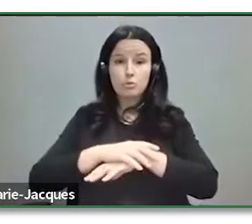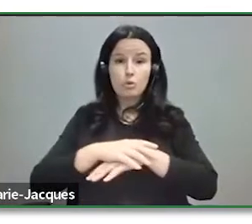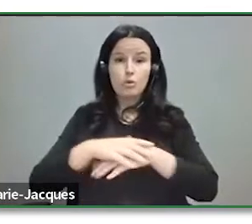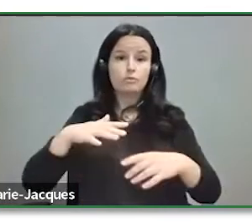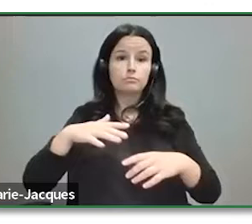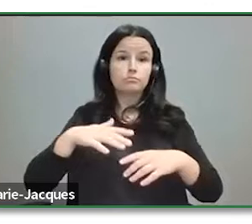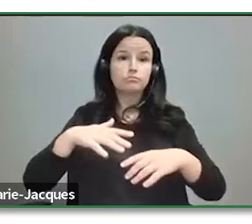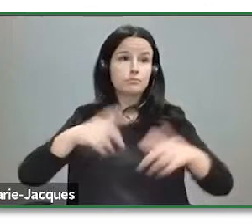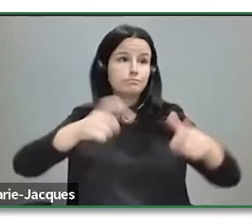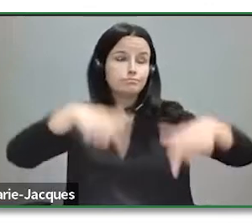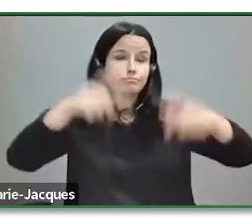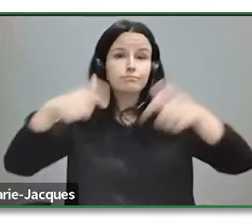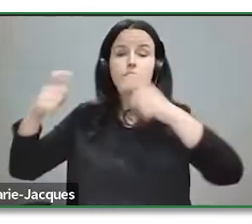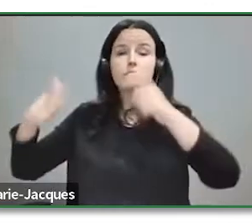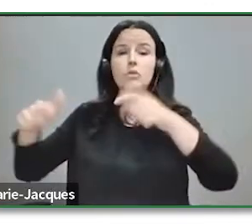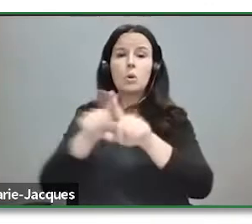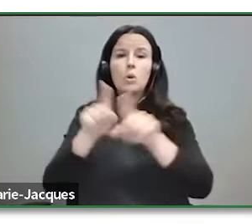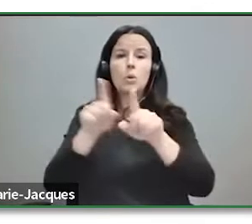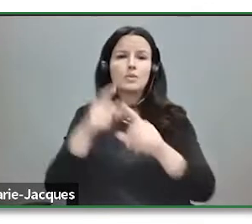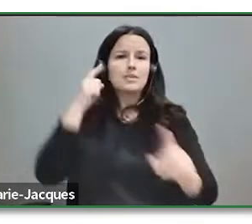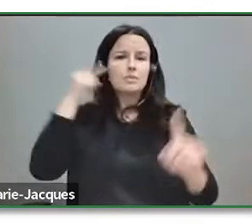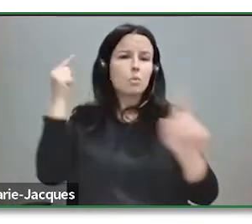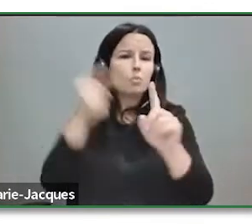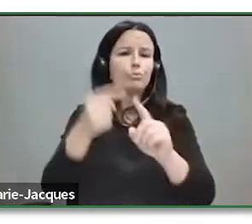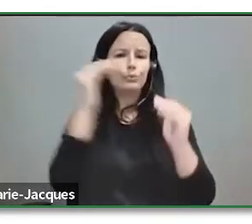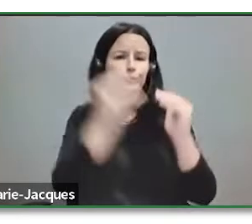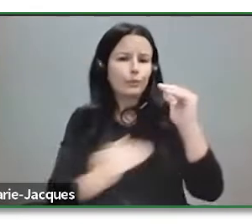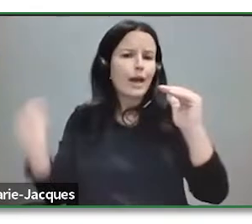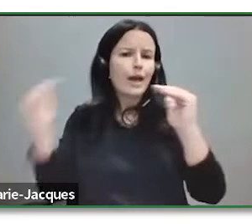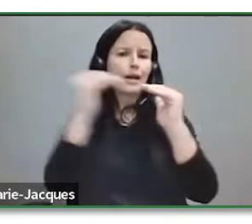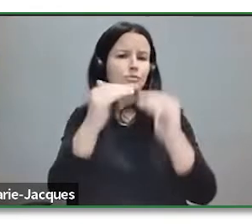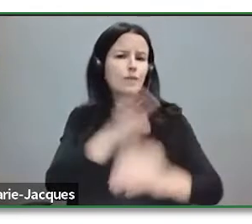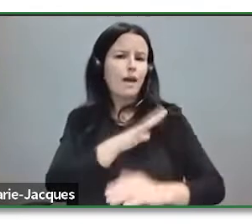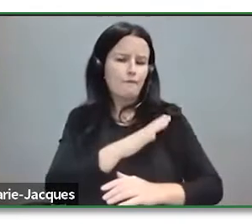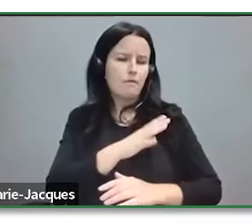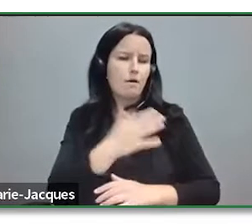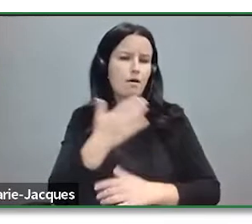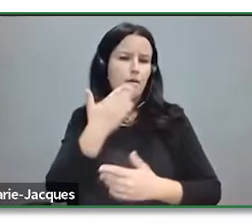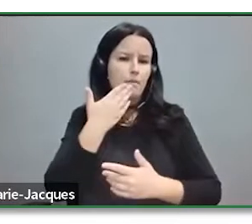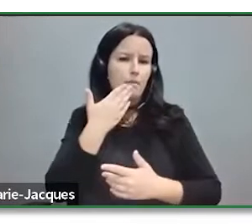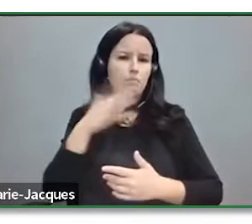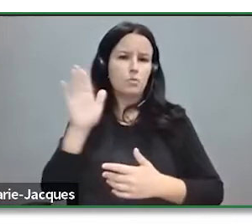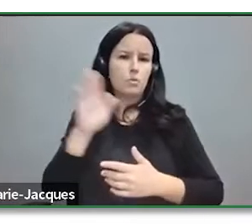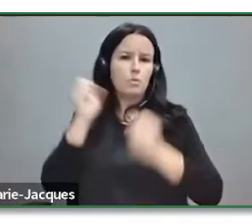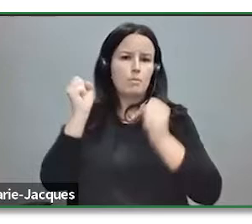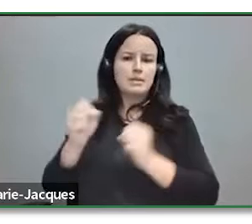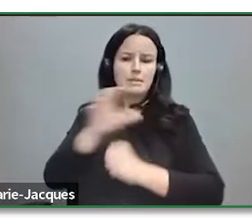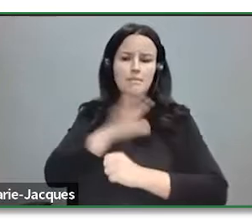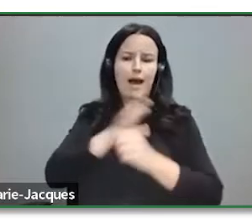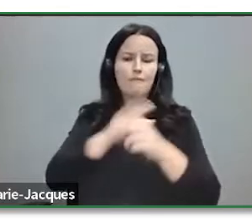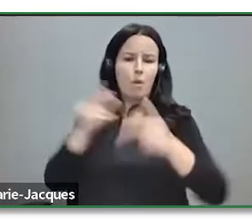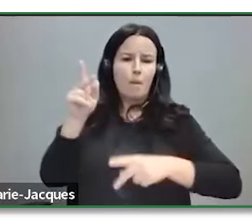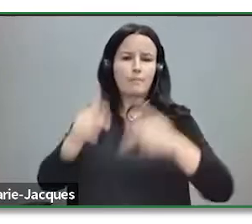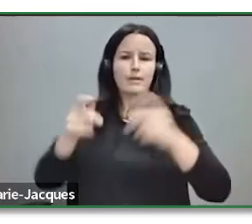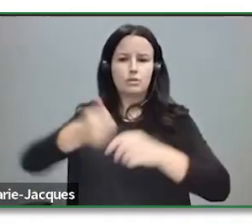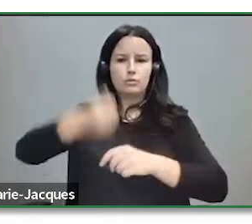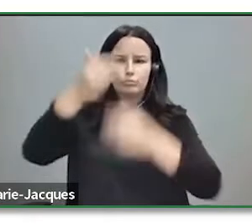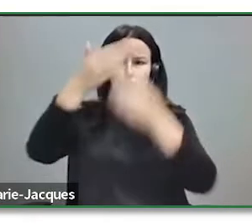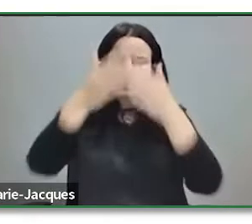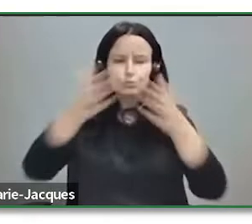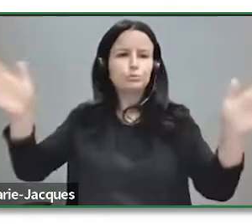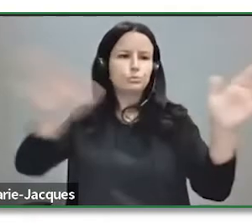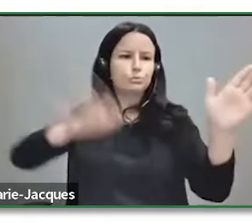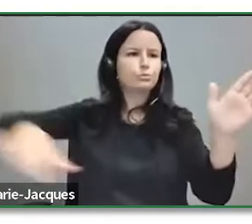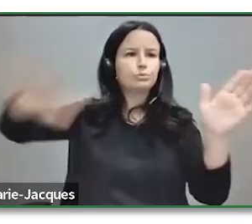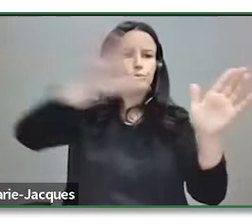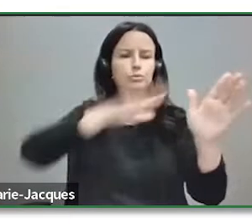dans une optique d'inclusion, vous avez de meilleures chances de servir un public plus large. Je pense également qu'il est important de souligner que